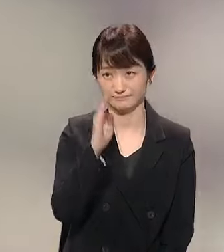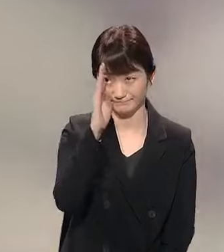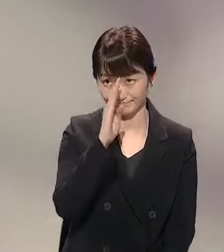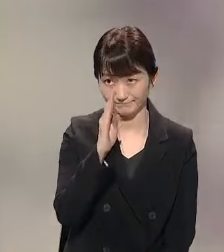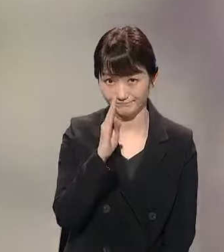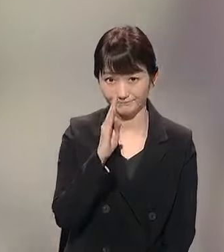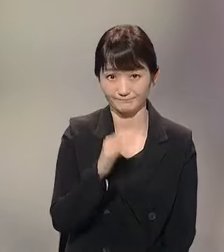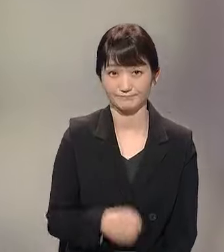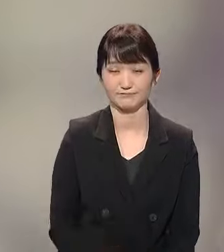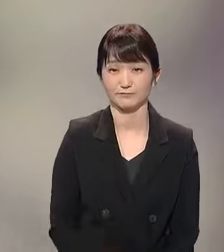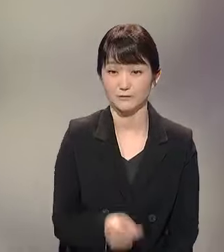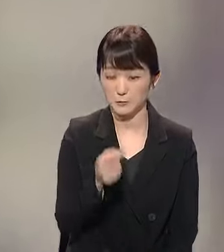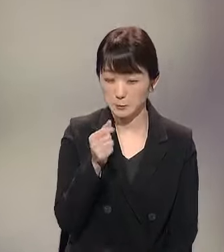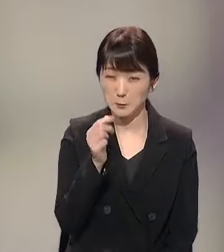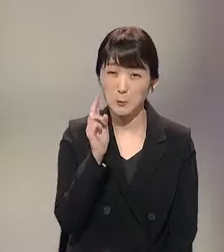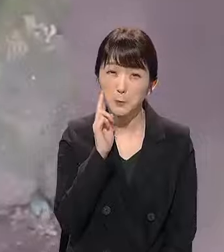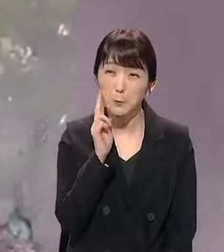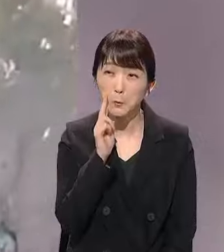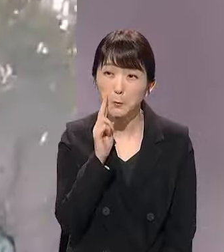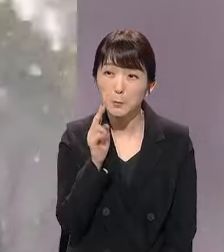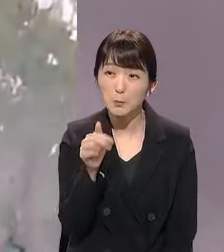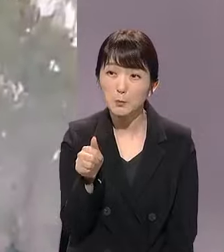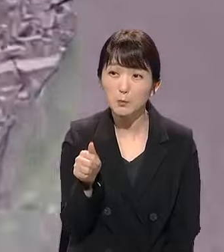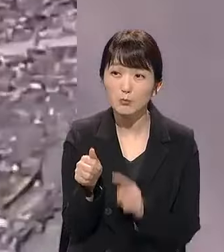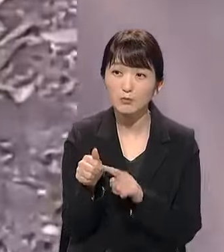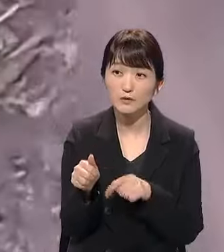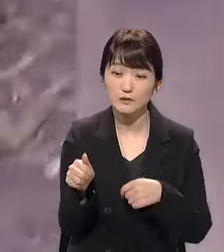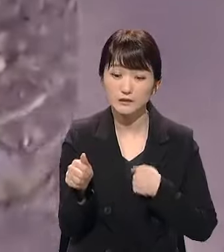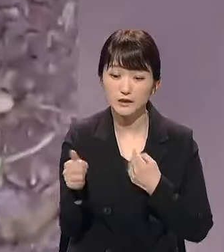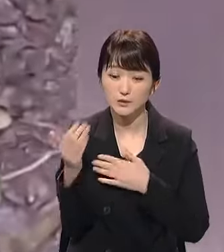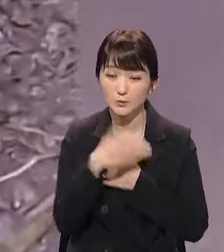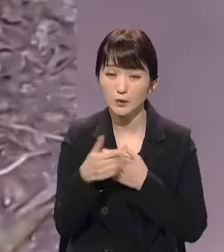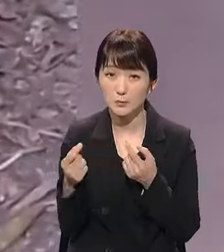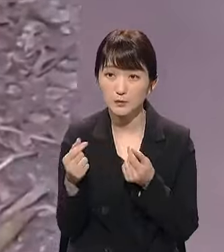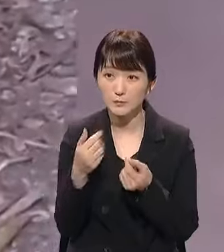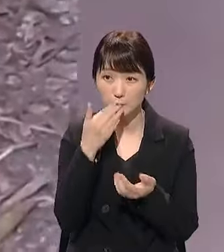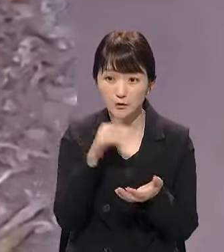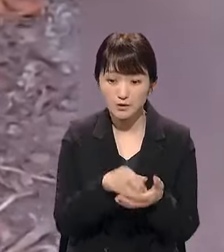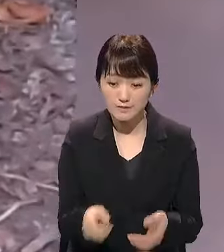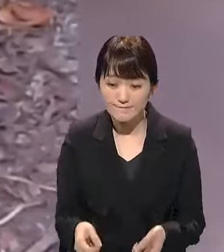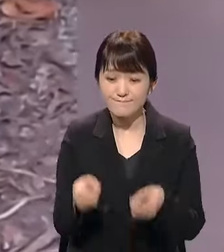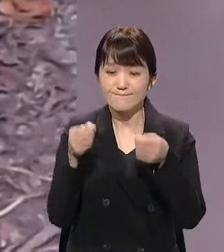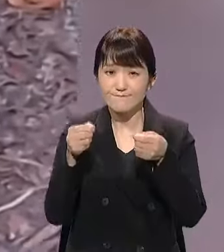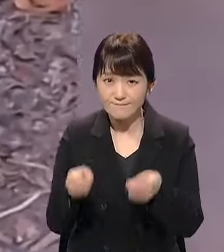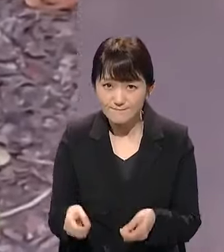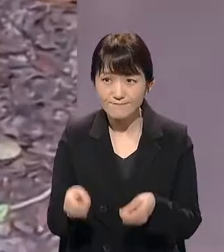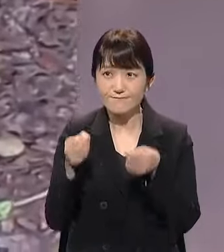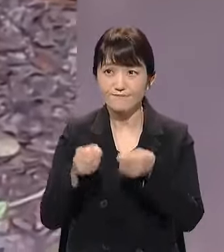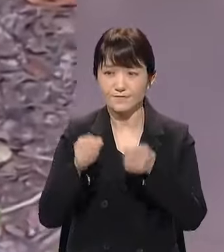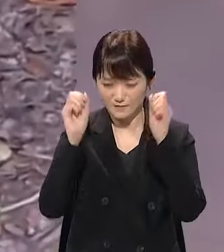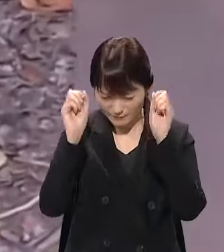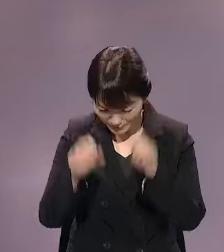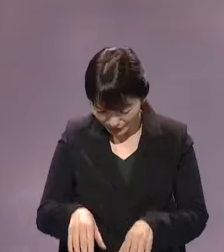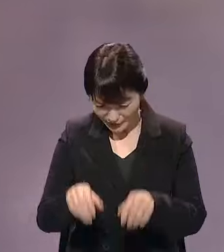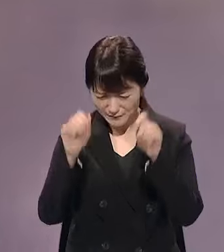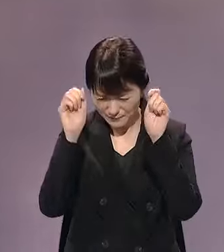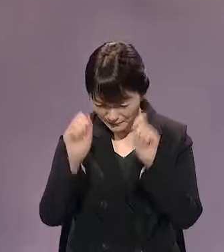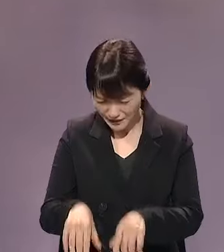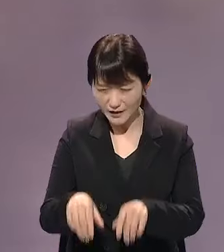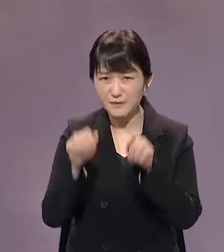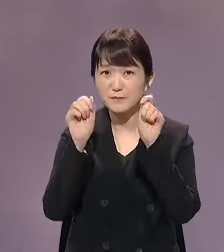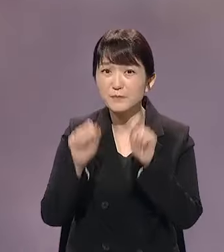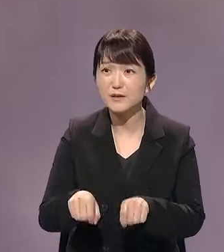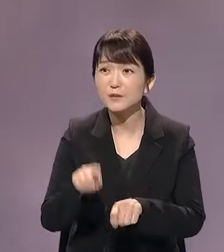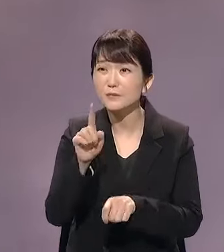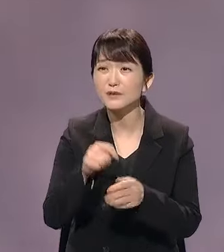브라질입니다. 조그만 원숭이 한 마리가요, 자기 몸집만한 돌멩이를 들었다 놨다 하면서 바닥에 쿵쿵 찍고 있습니다.